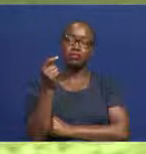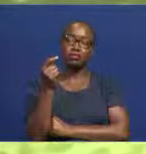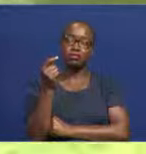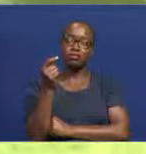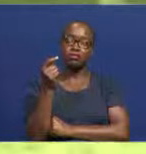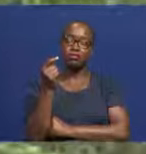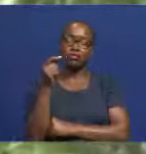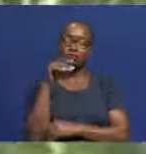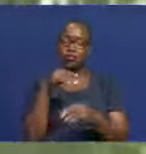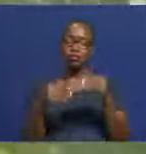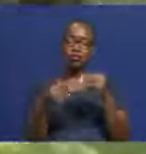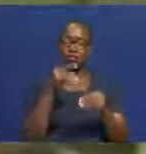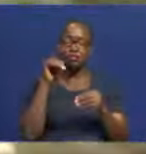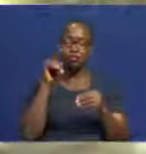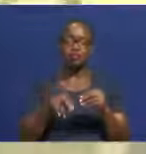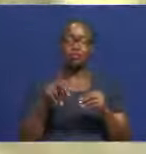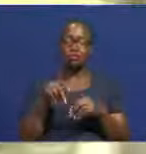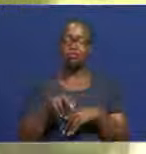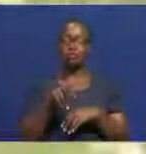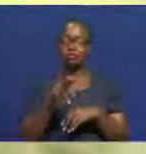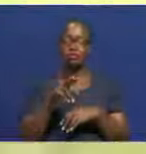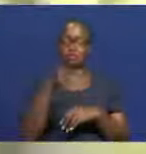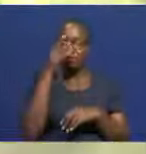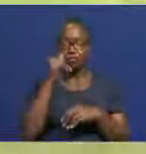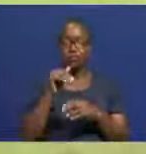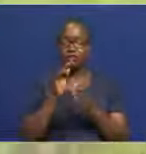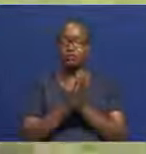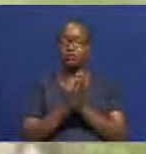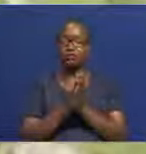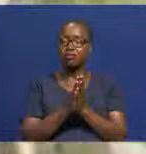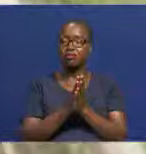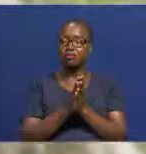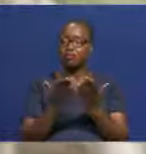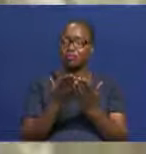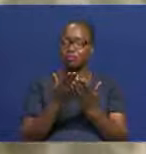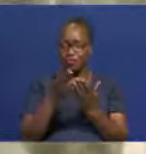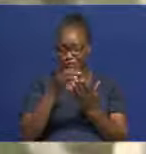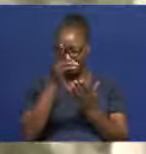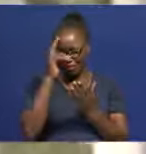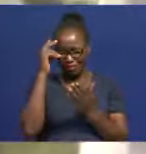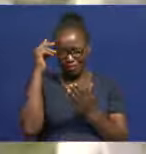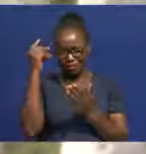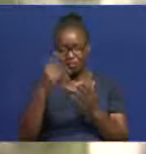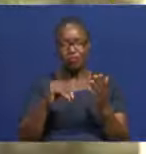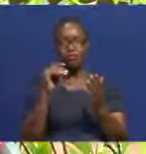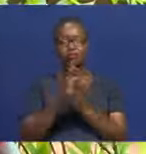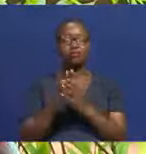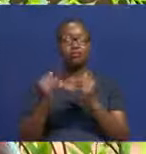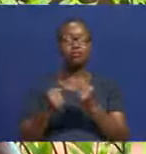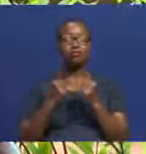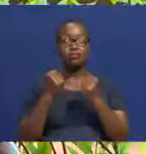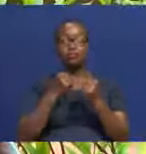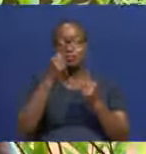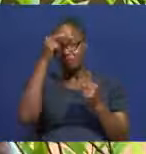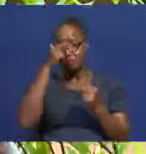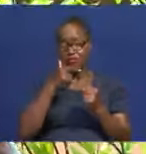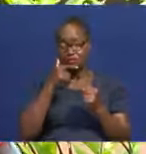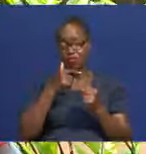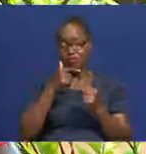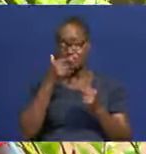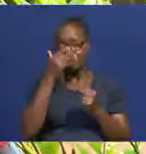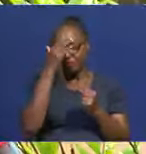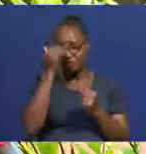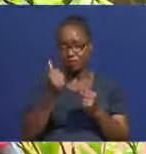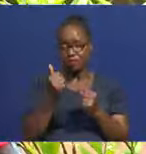Ni kilema, hawezi kutembea sababu alipigwa na mine. Ni shujaa, ni kipofu,